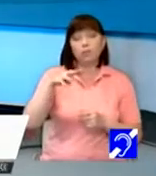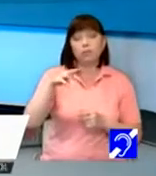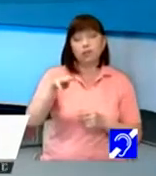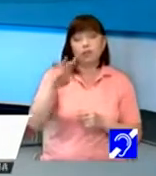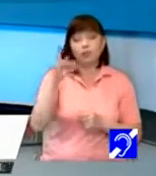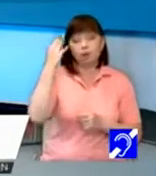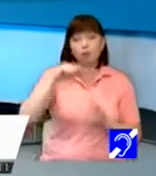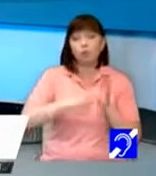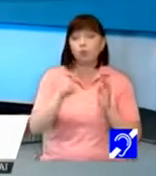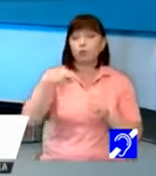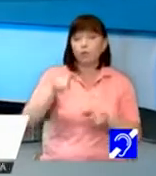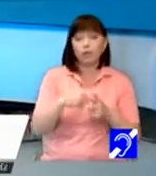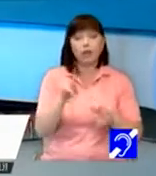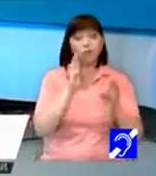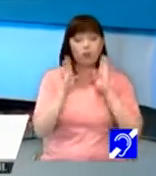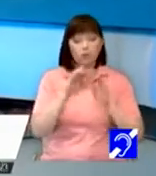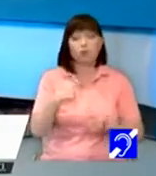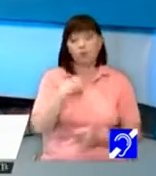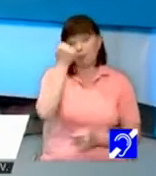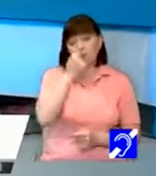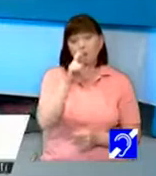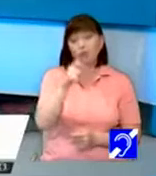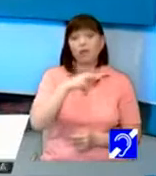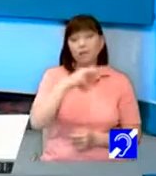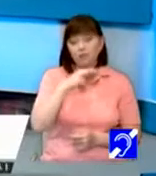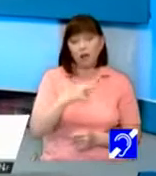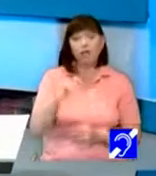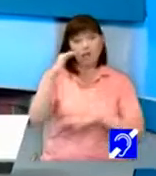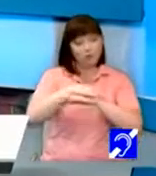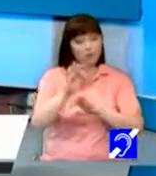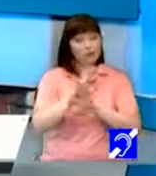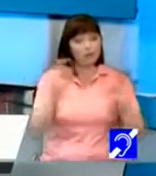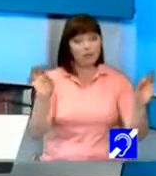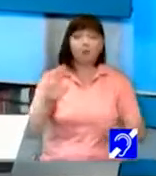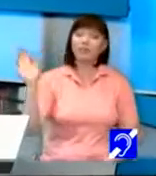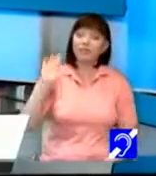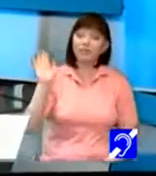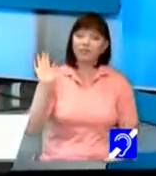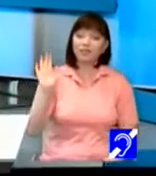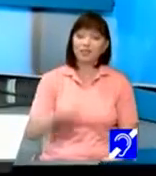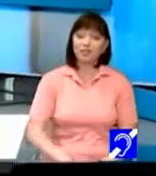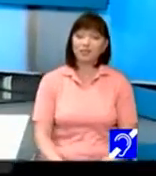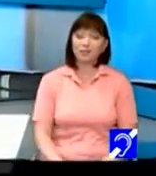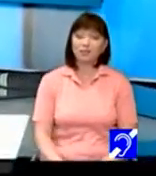pe pagina noastră de Facebook. Eu sunt Svetlana Gore și vă mulțumesc pentru atenție. Să aveți o seară frumoasă. La revedere!